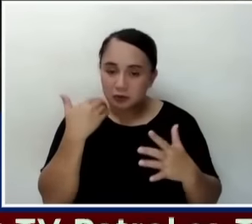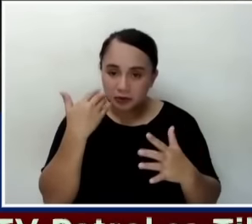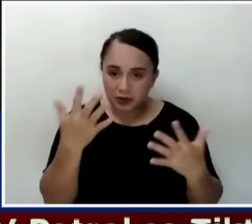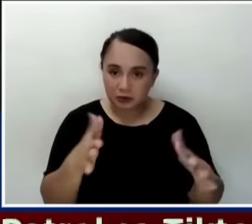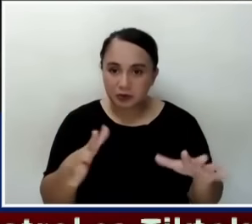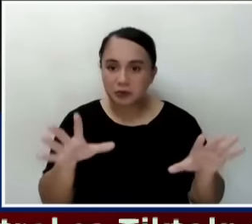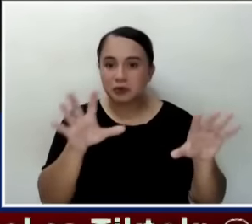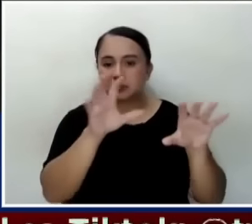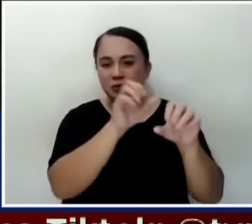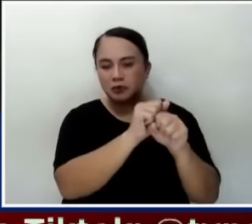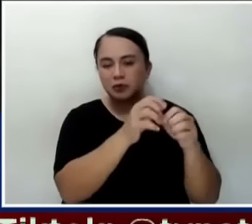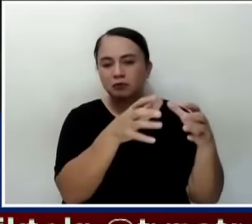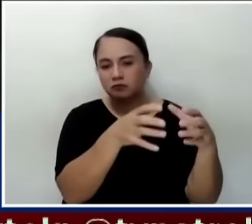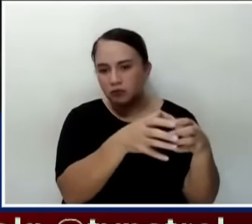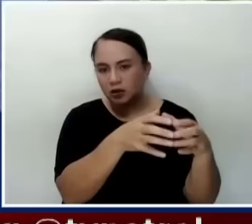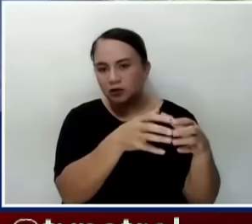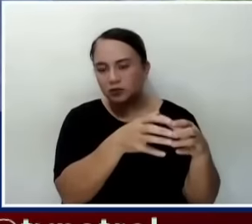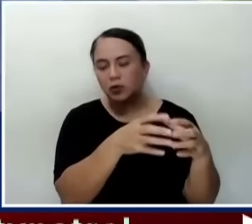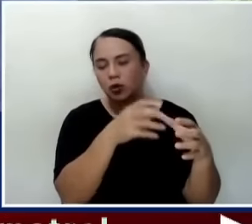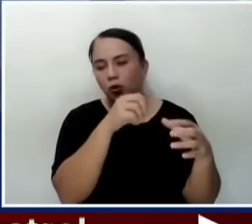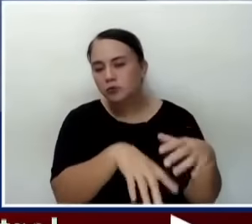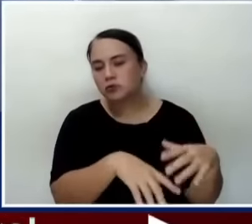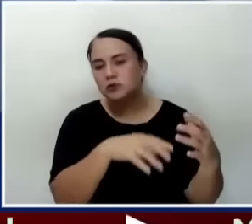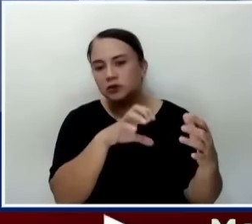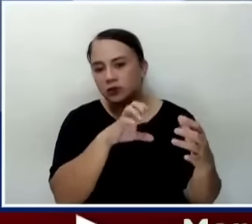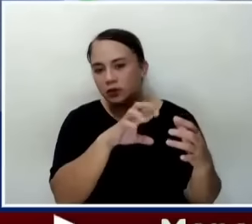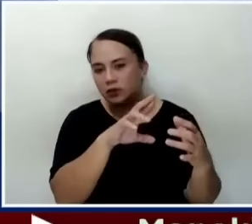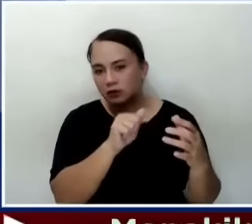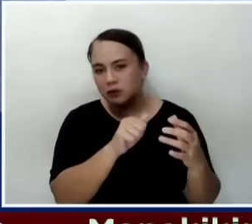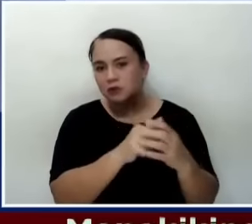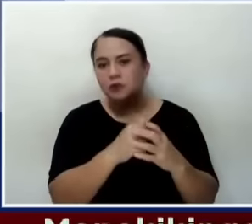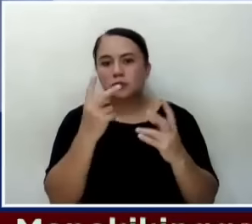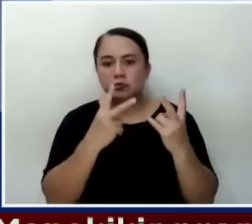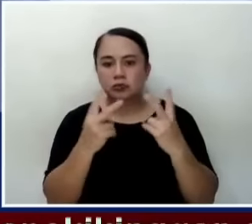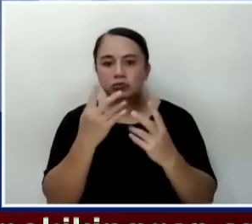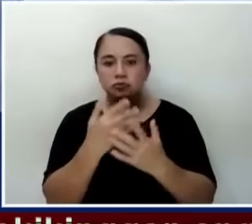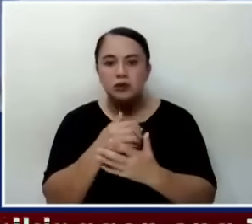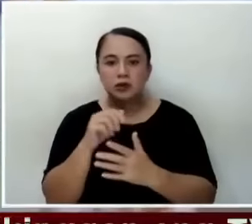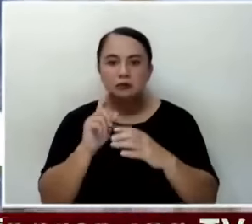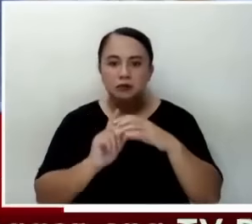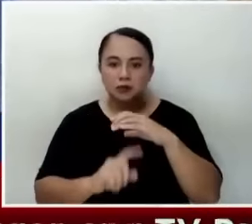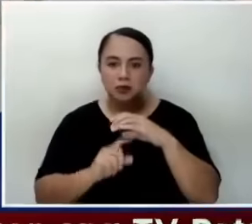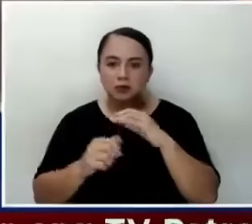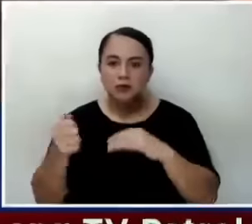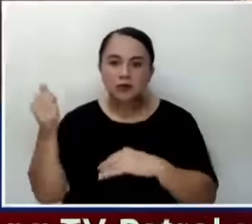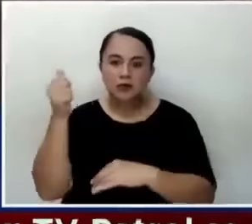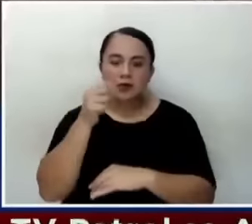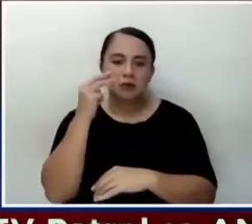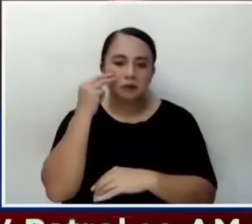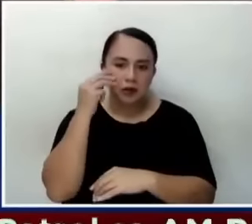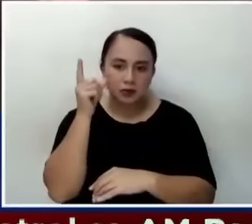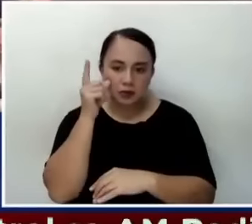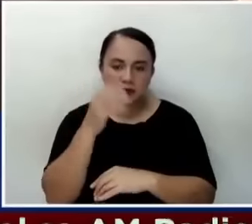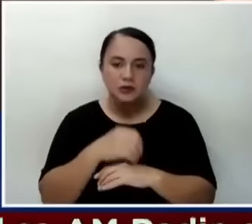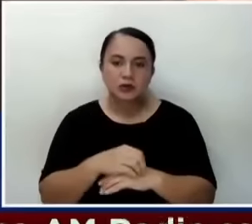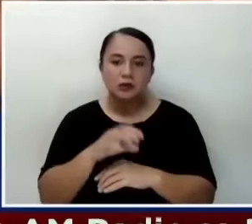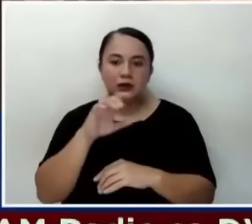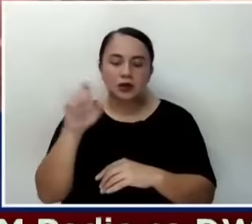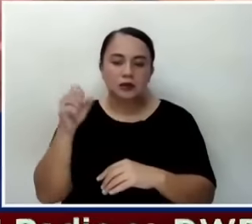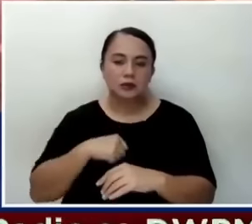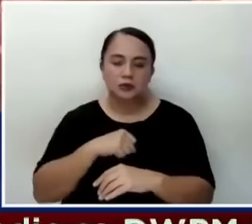na isang malaking pagkawala ng era na yon. Dumalo rin sa lamay si ABS-CBN Chairman Mark Lopez at dating Senador